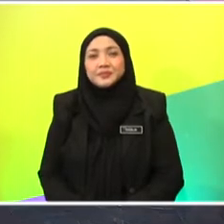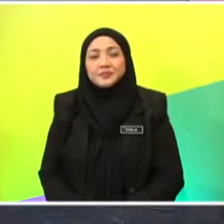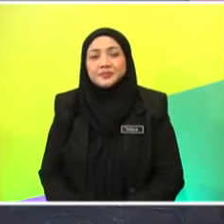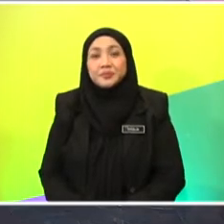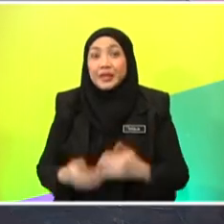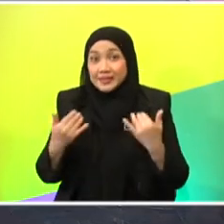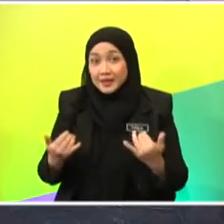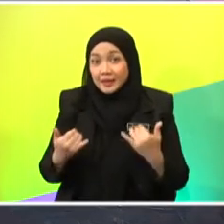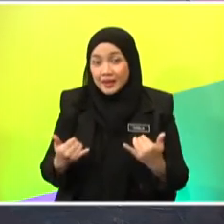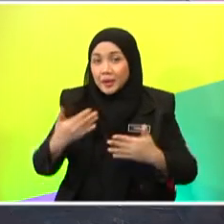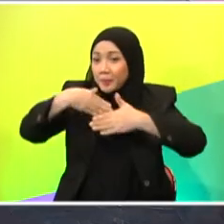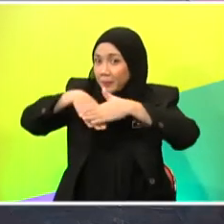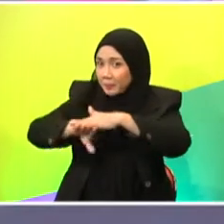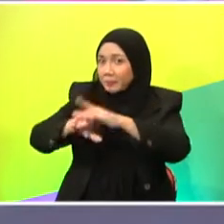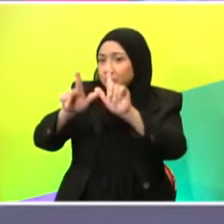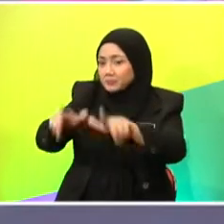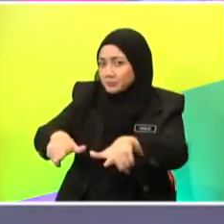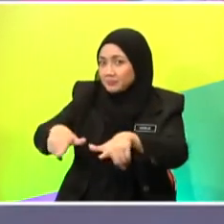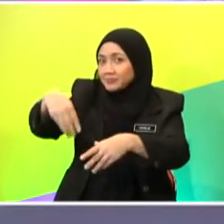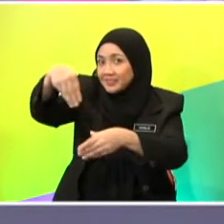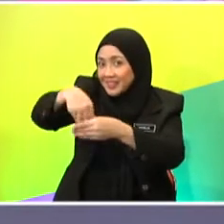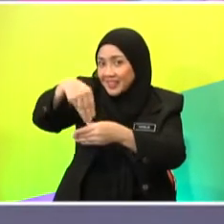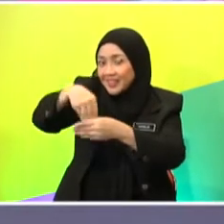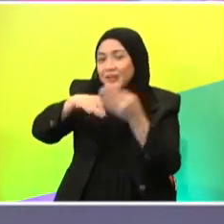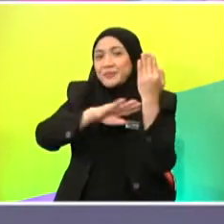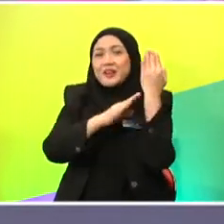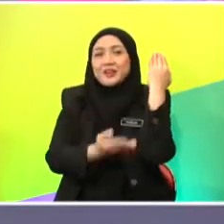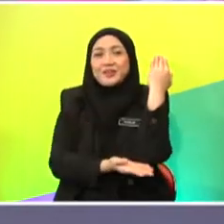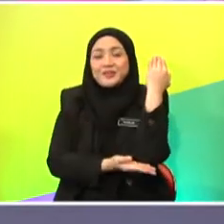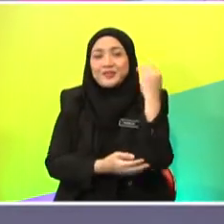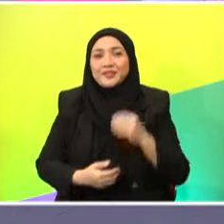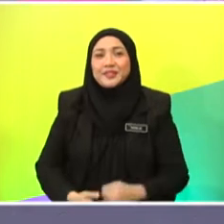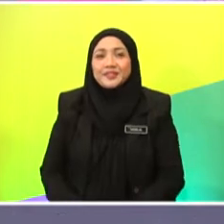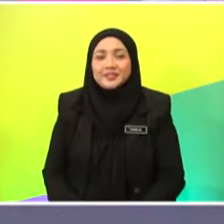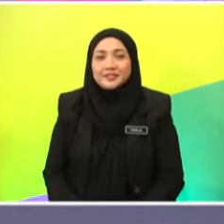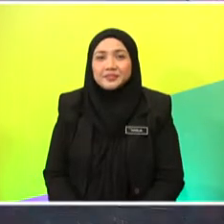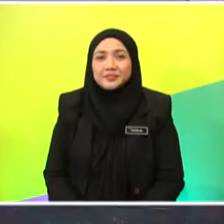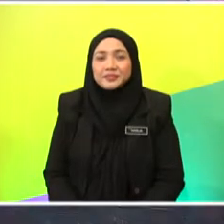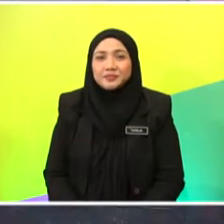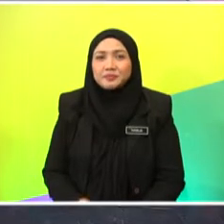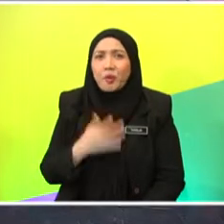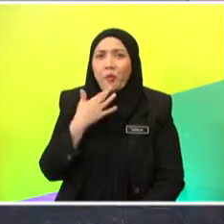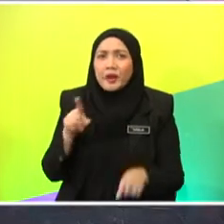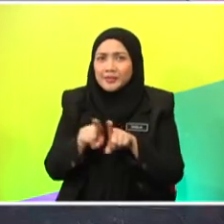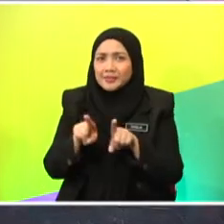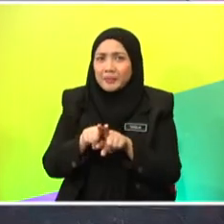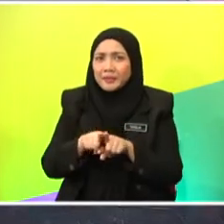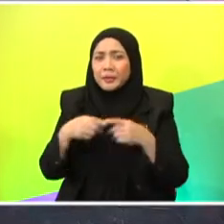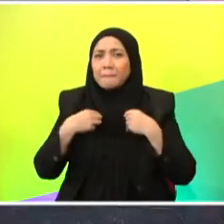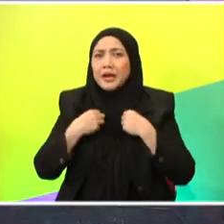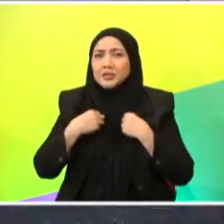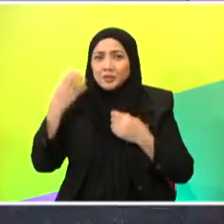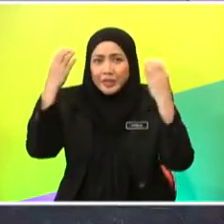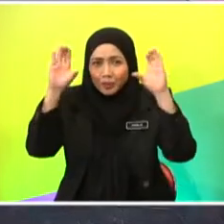dalam bakul bola sama-sama ciciku pakai kalau seumuloh kiss-shot tengok sekarang